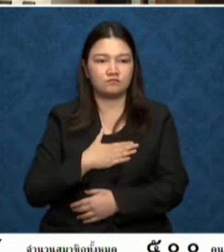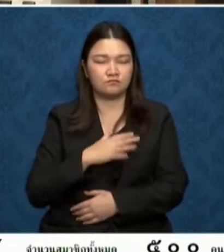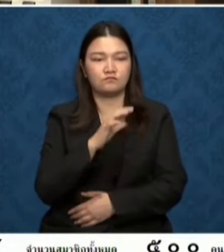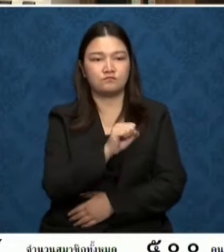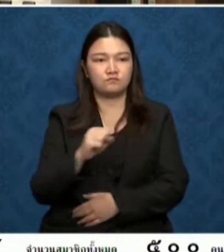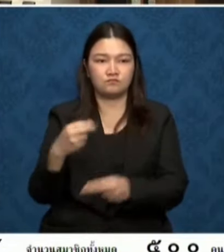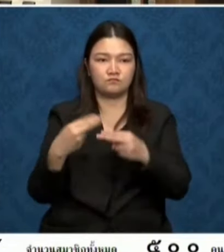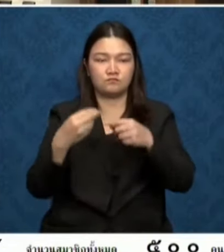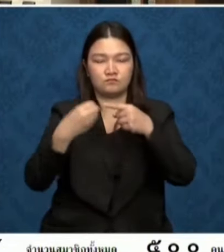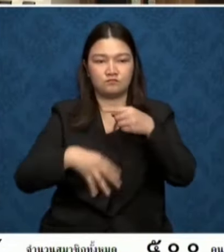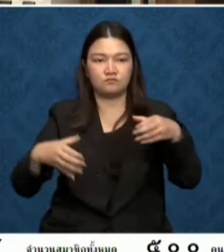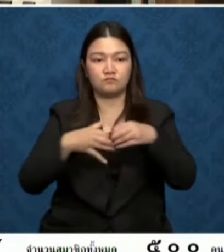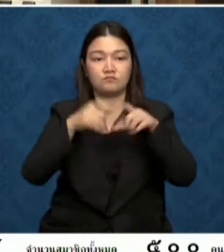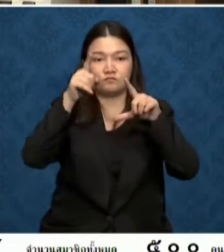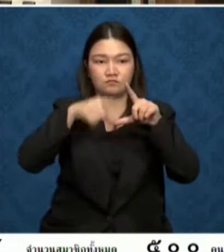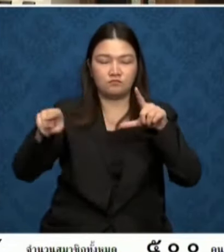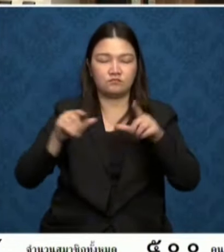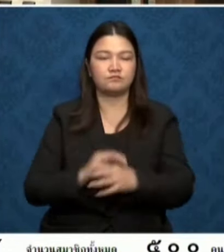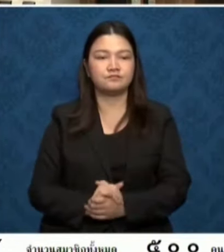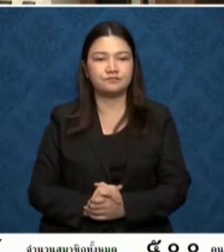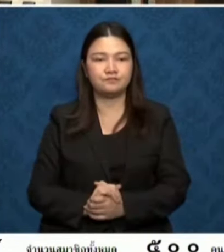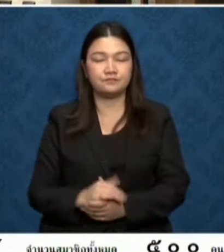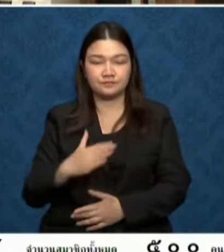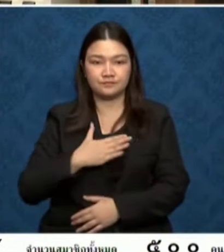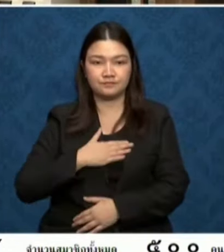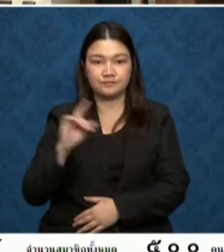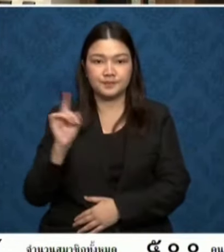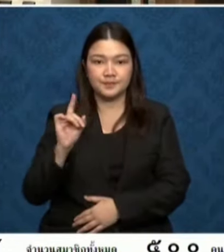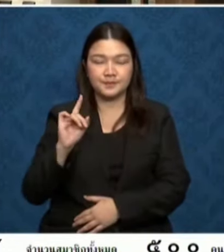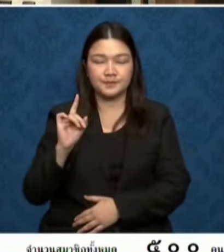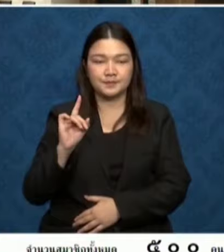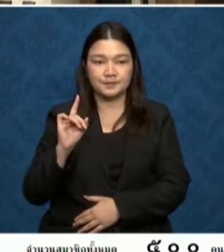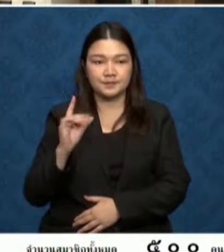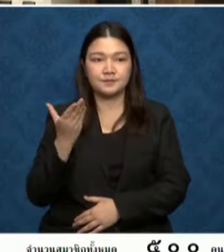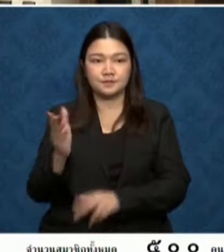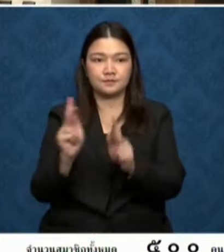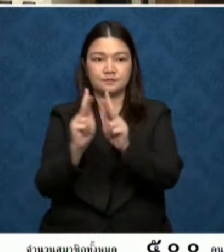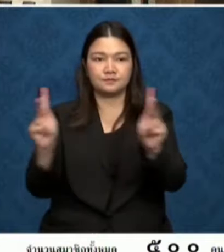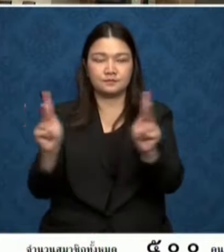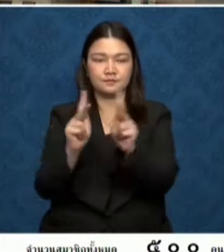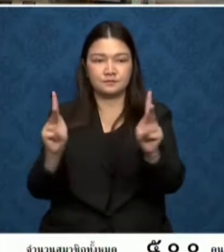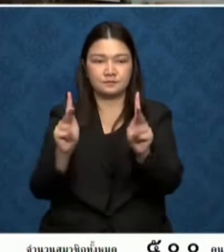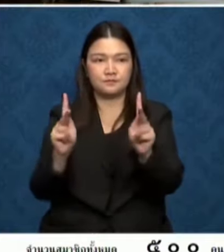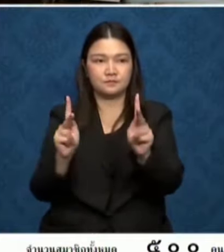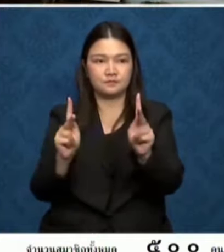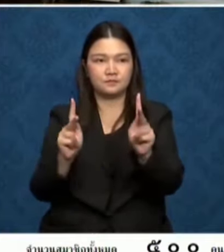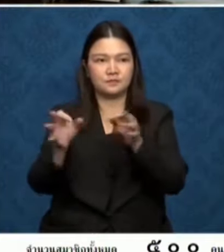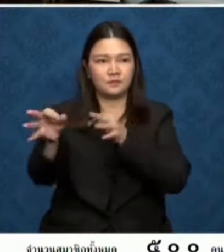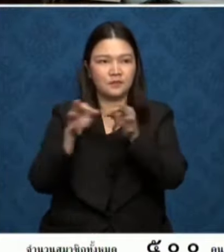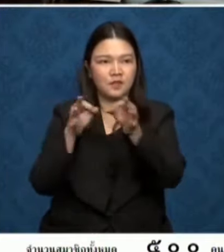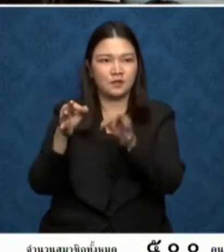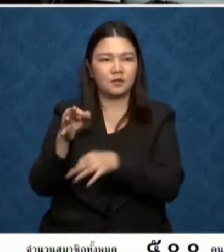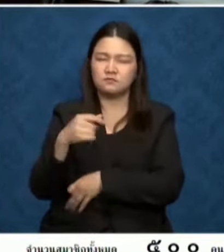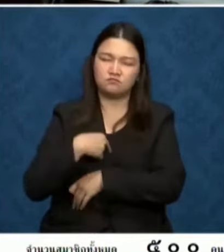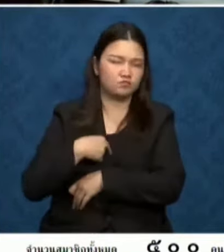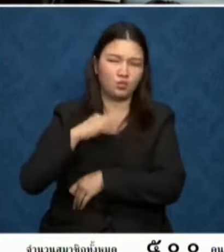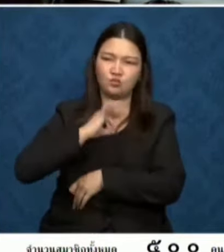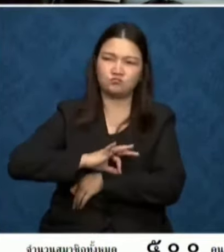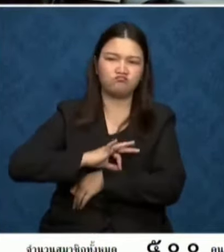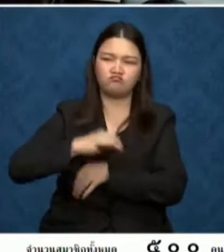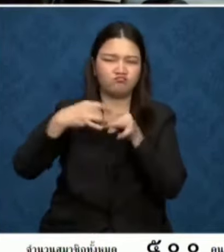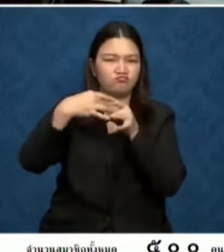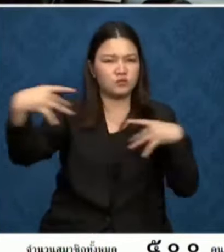รแบบบัญชีรายชื่อพรรคก้าวไกลครับถ้าทางท่านกรรมการชี้แจงแบบนี้ไม่ติดใจคงไม่ได้ครับผมติดใจครับเพราะว่